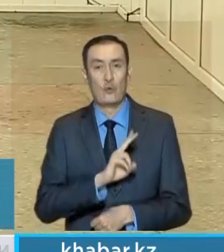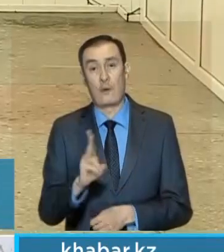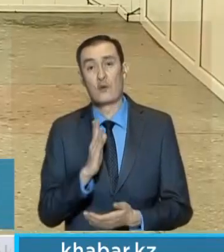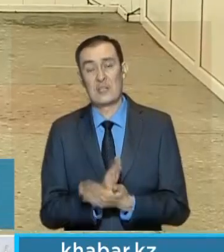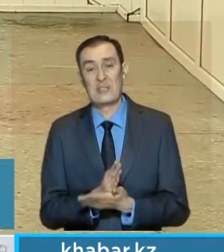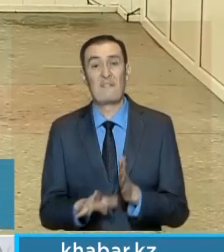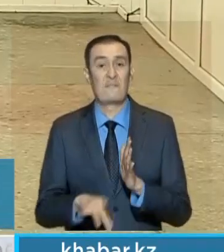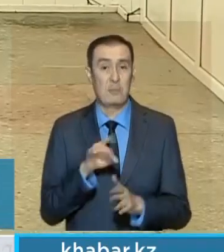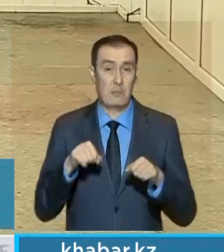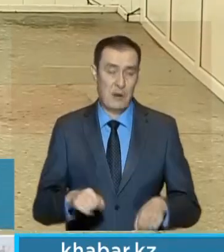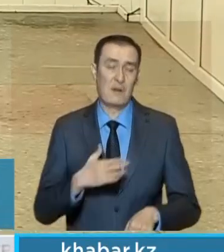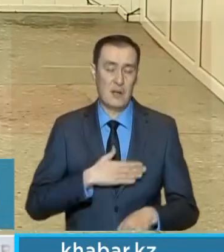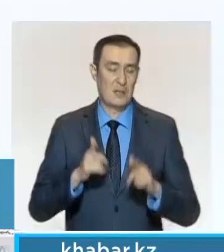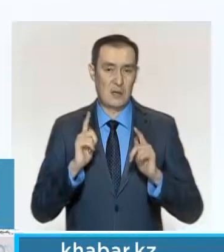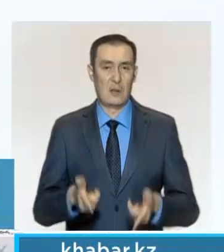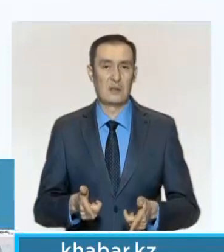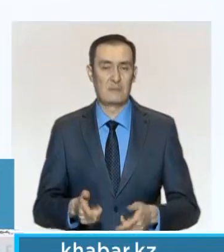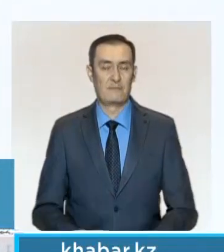выбо я